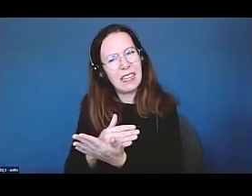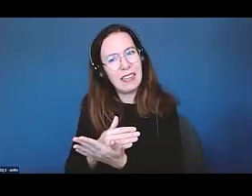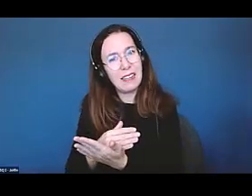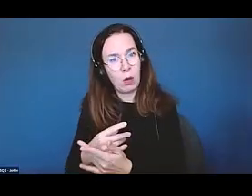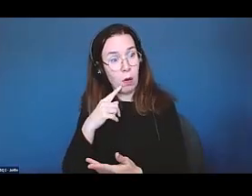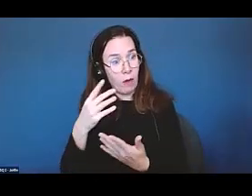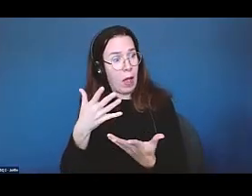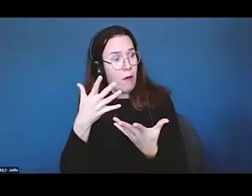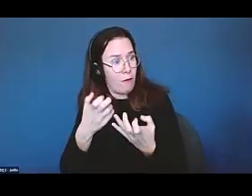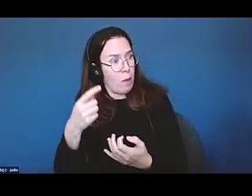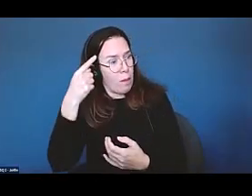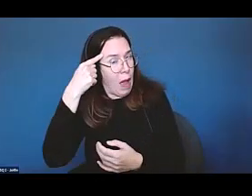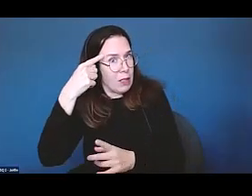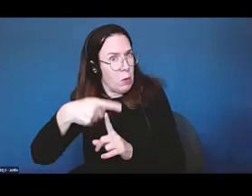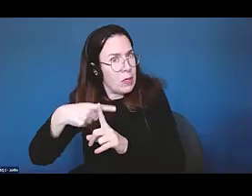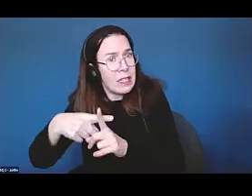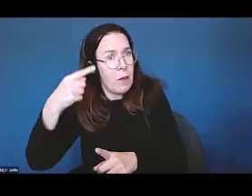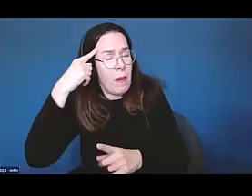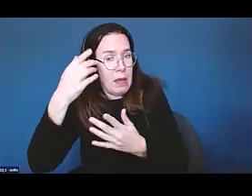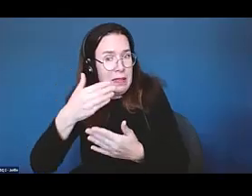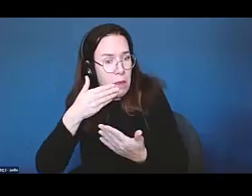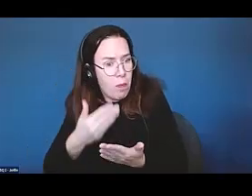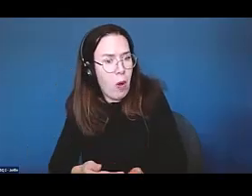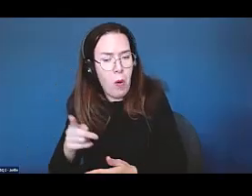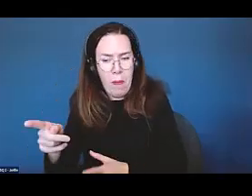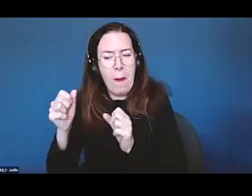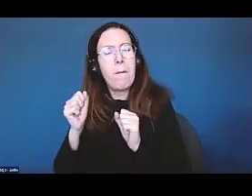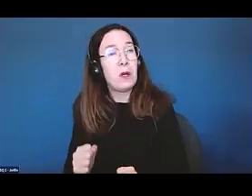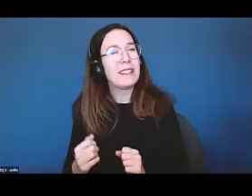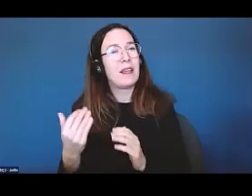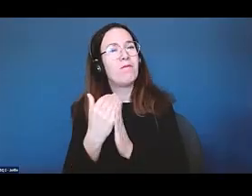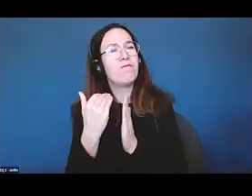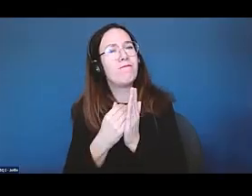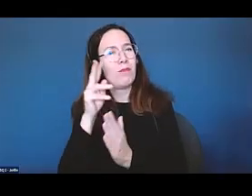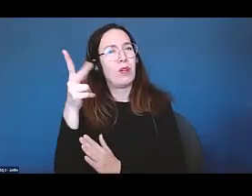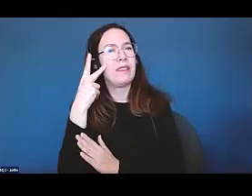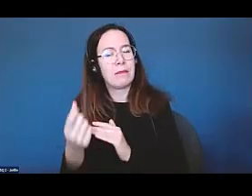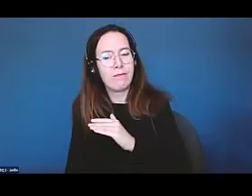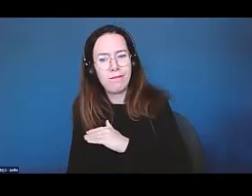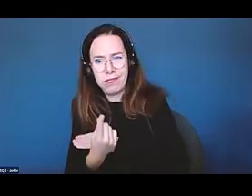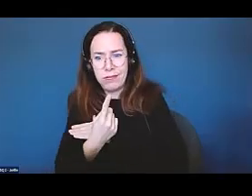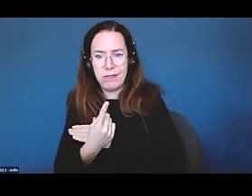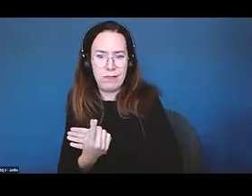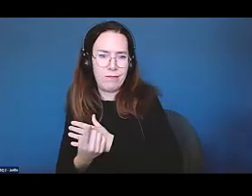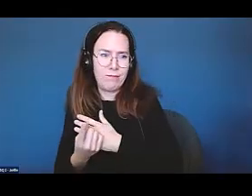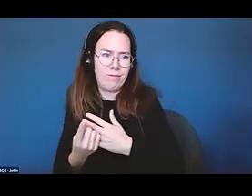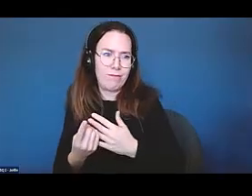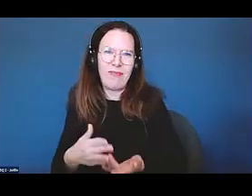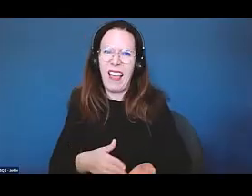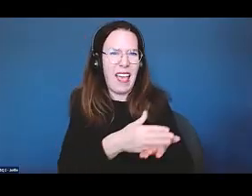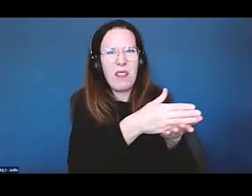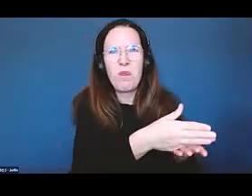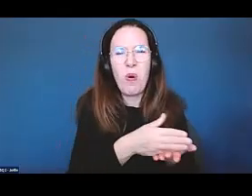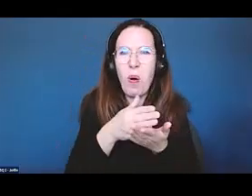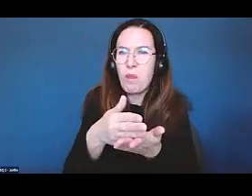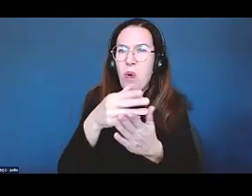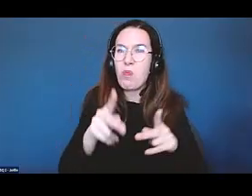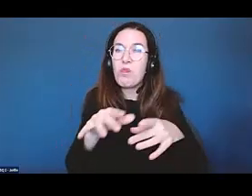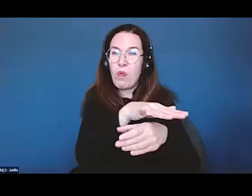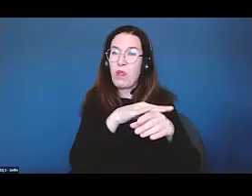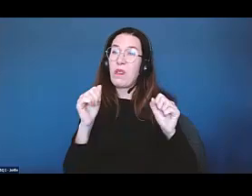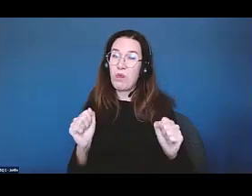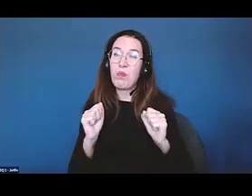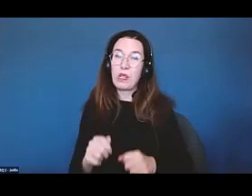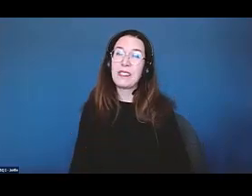politiques bien intentionnées peuvent avoir des des effets nuisibles sur